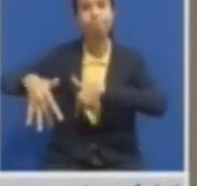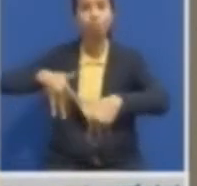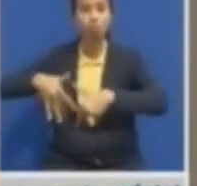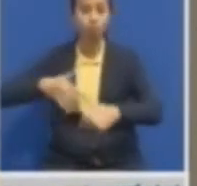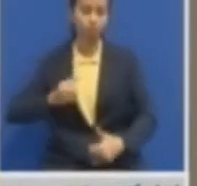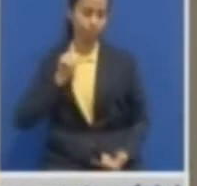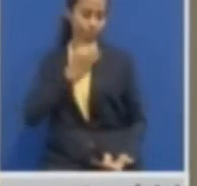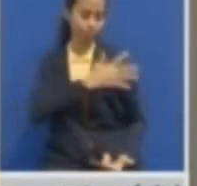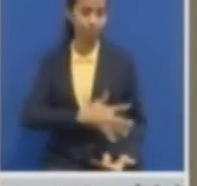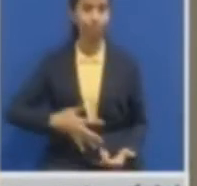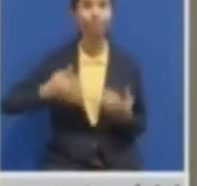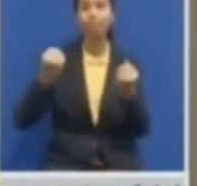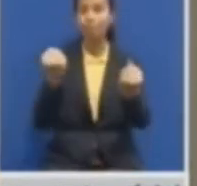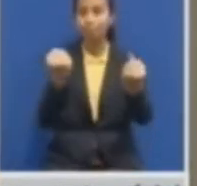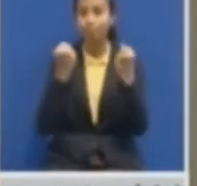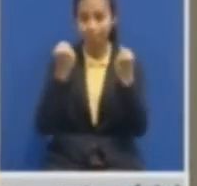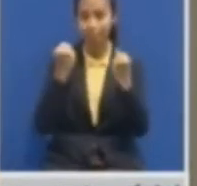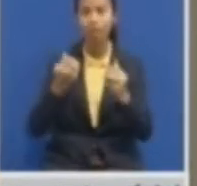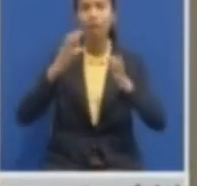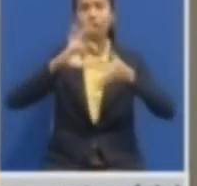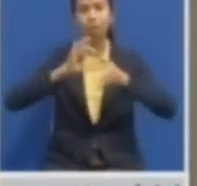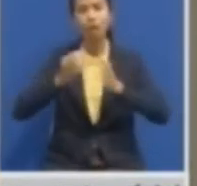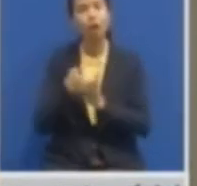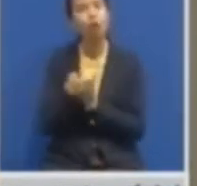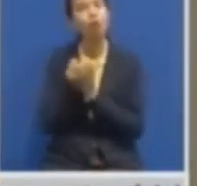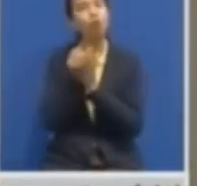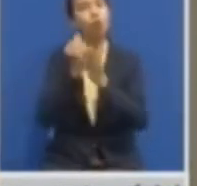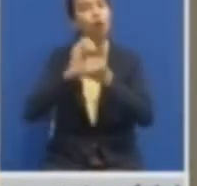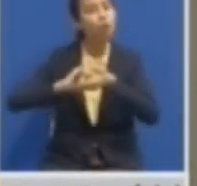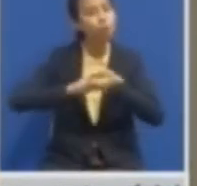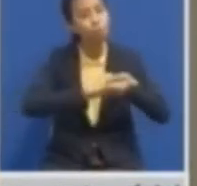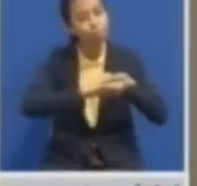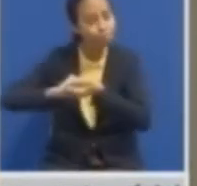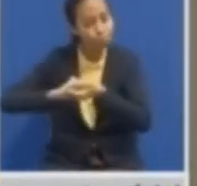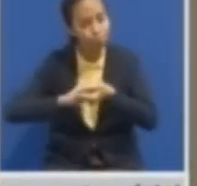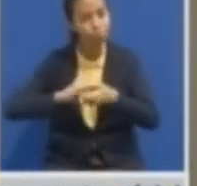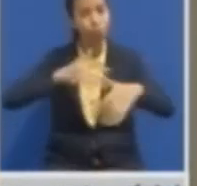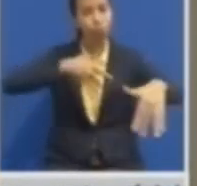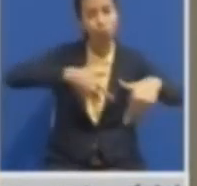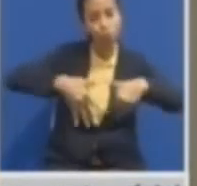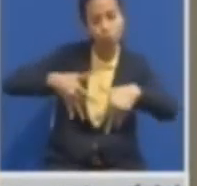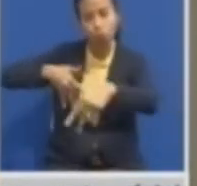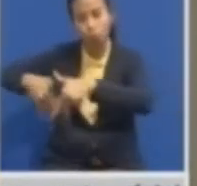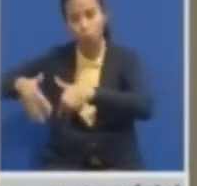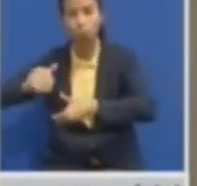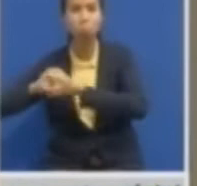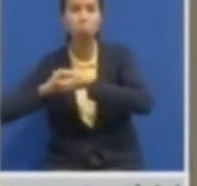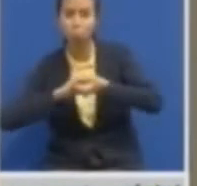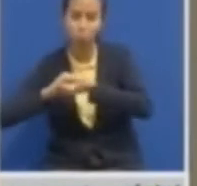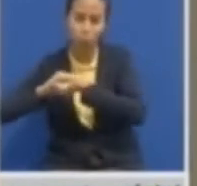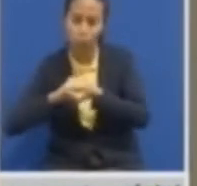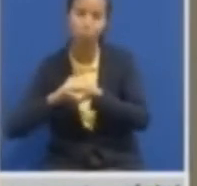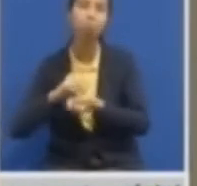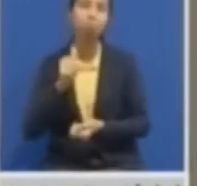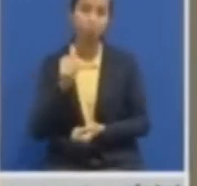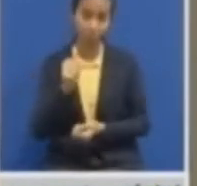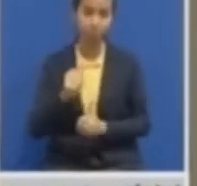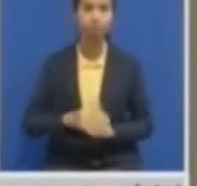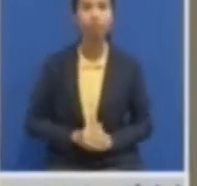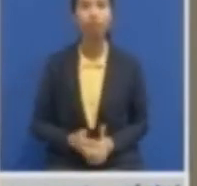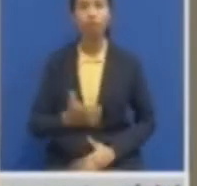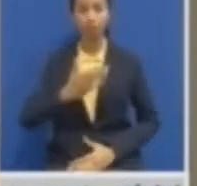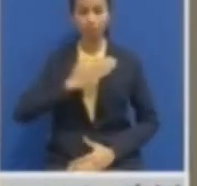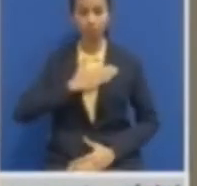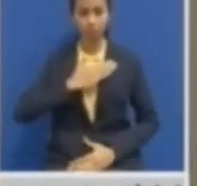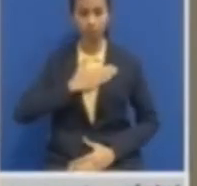ที่ดีกีฬาได้สร้างความสัมพันธ์ให้คนในพื้นที่ได้มีความสามัคคีเกิดขึ้นผมเองในฐานะสมาชิ